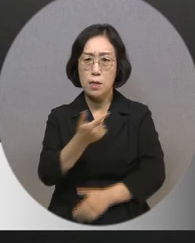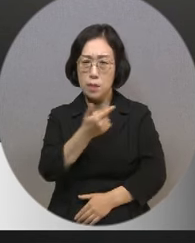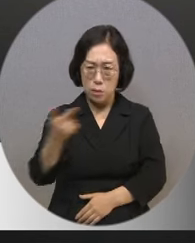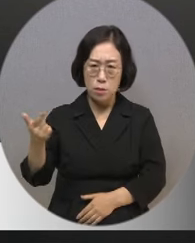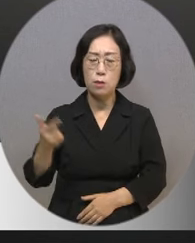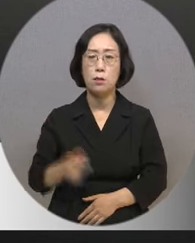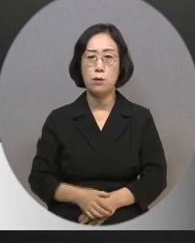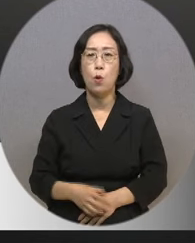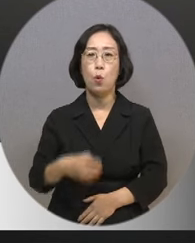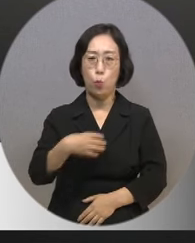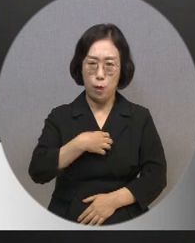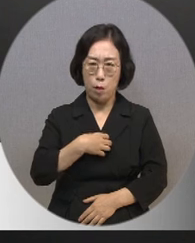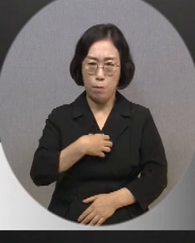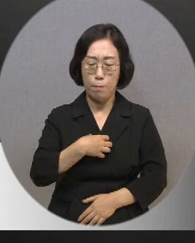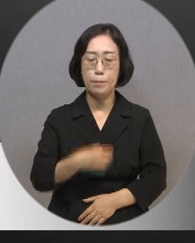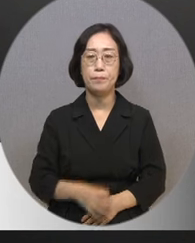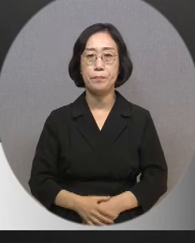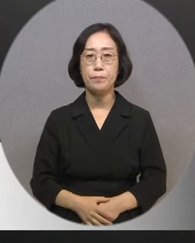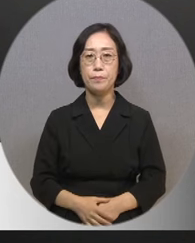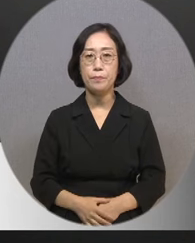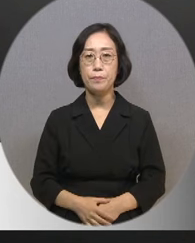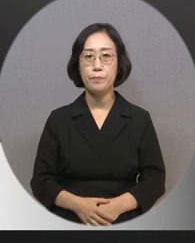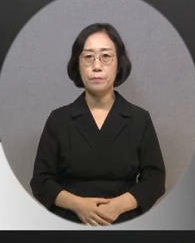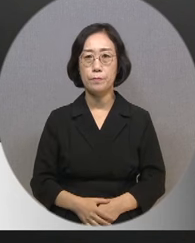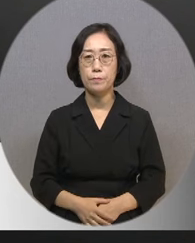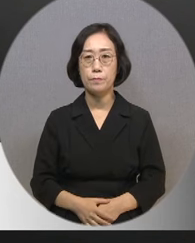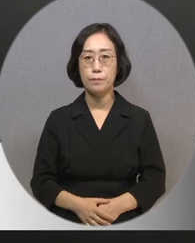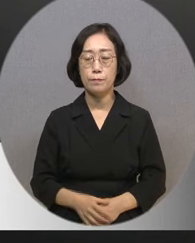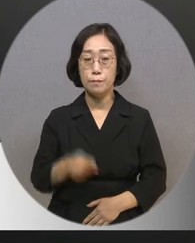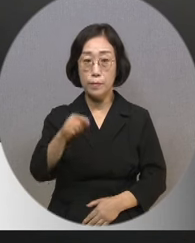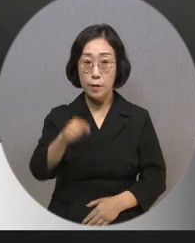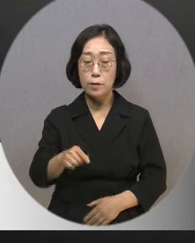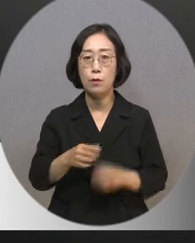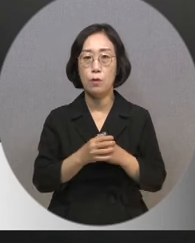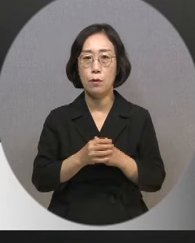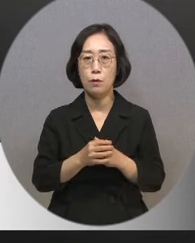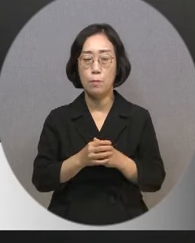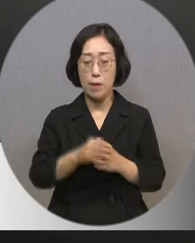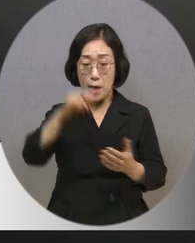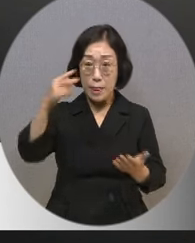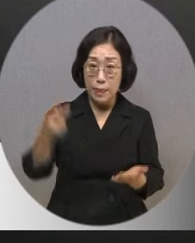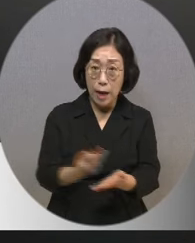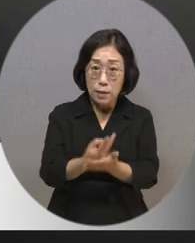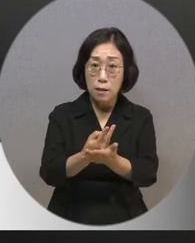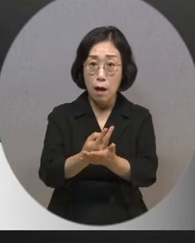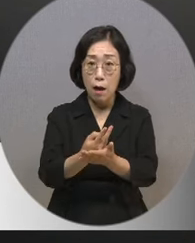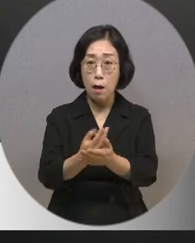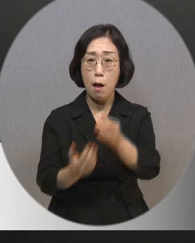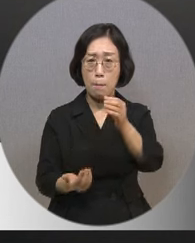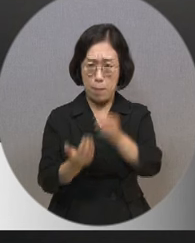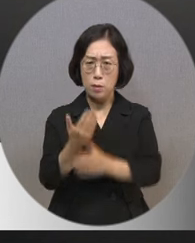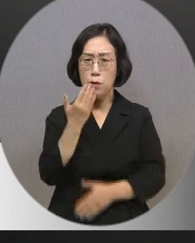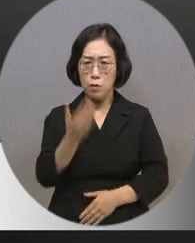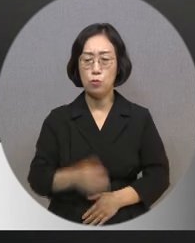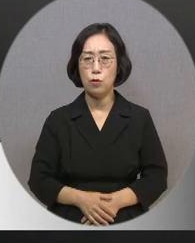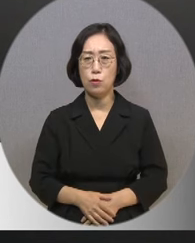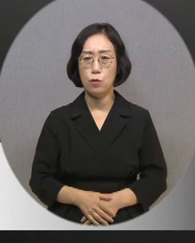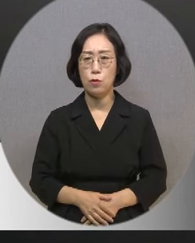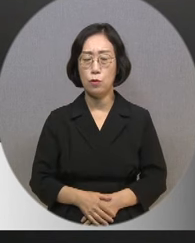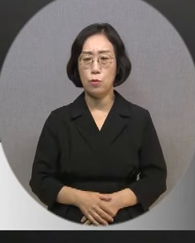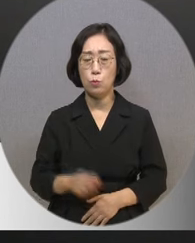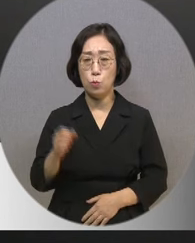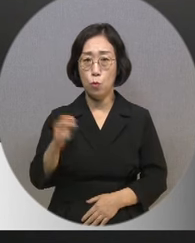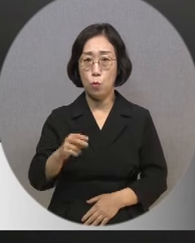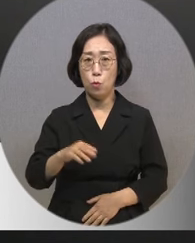거라 저는 분명히 생각을 합니다. 그래서 예를 들어서 낙상사고가 있을 수 있고요.